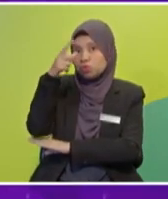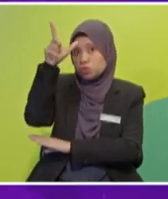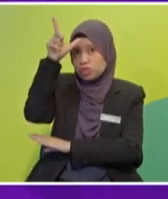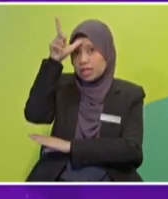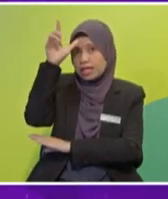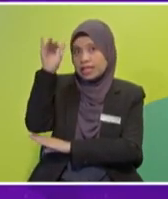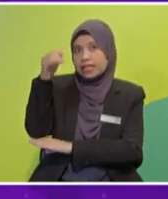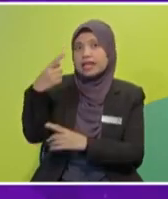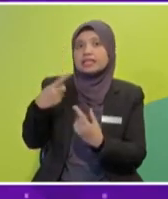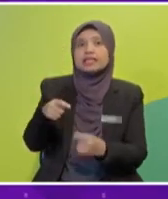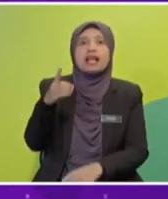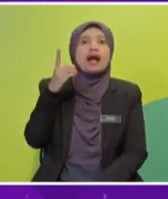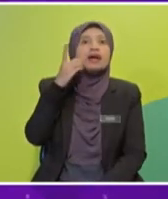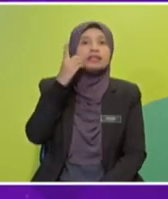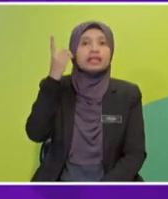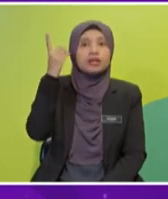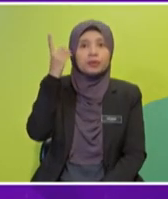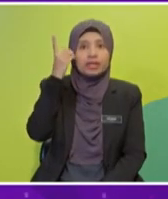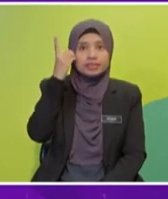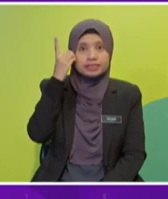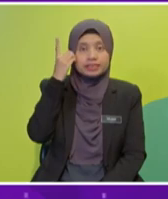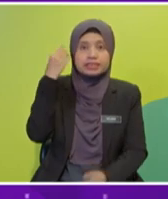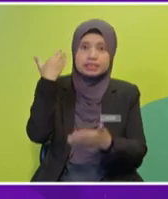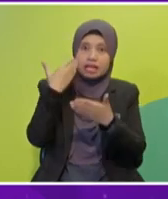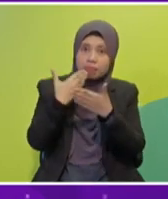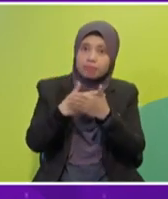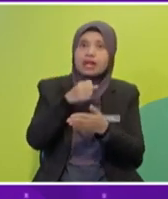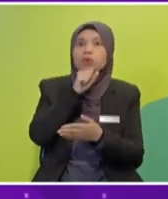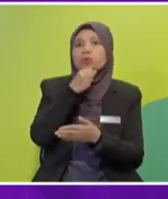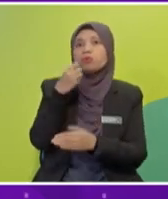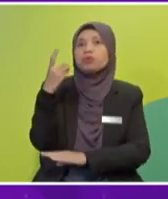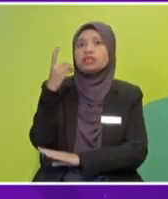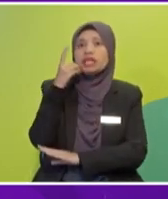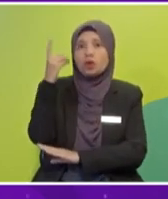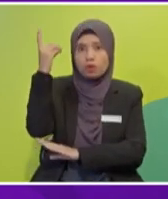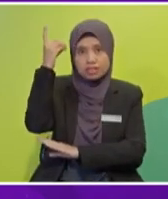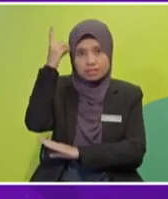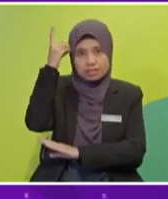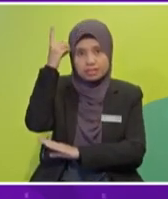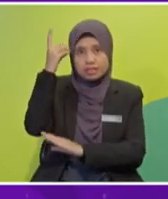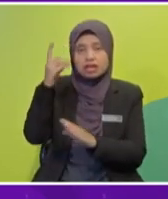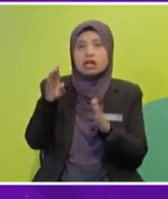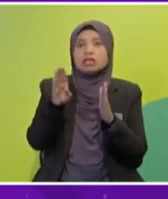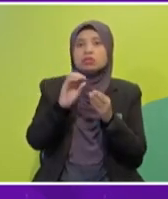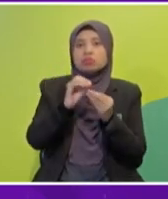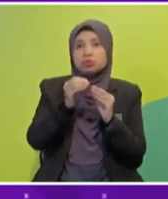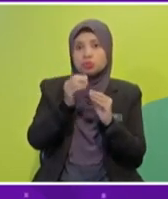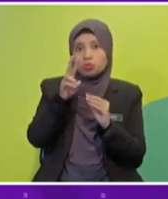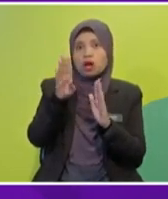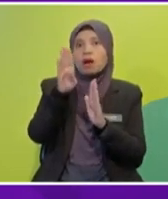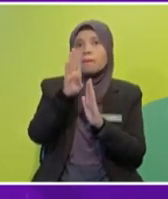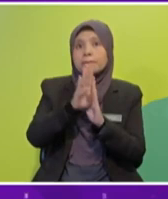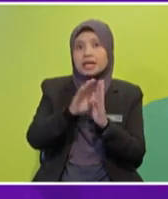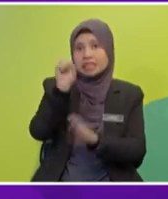yang dewasa, yang telah mencapai umur dewasa. Okey, yang kedua bersetubuh. Okey, bersetubuh ini